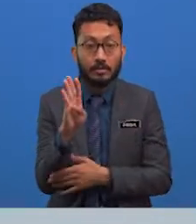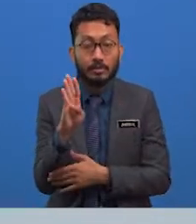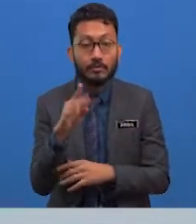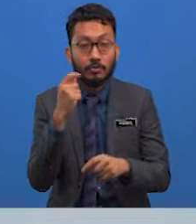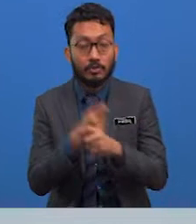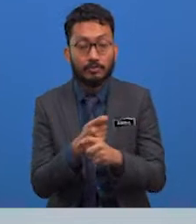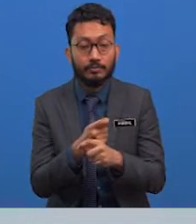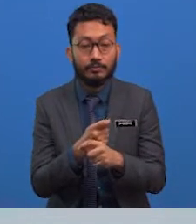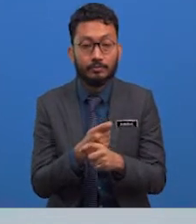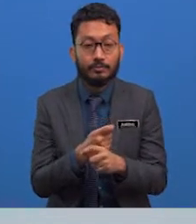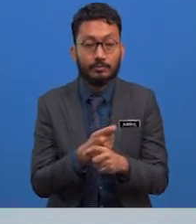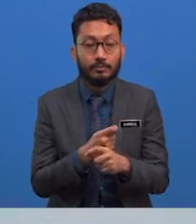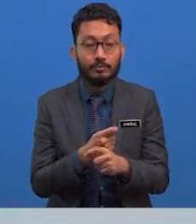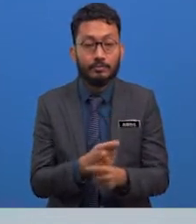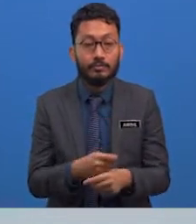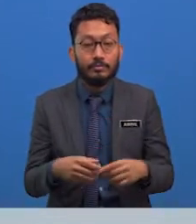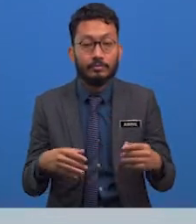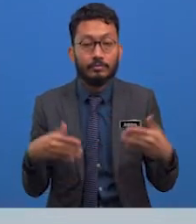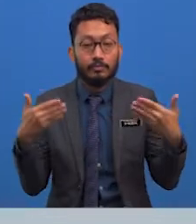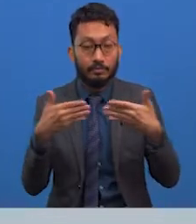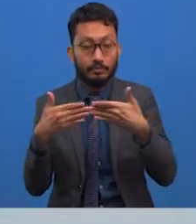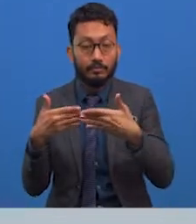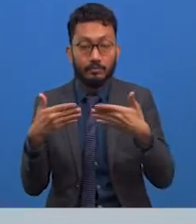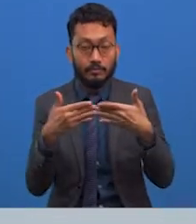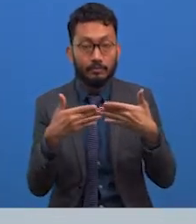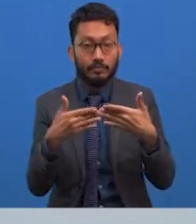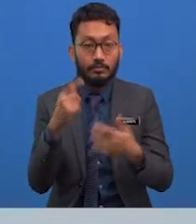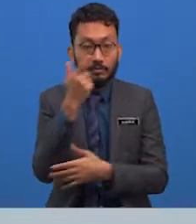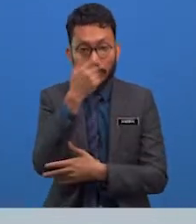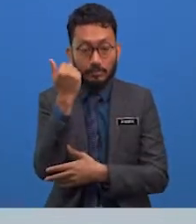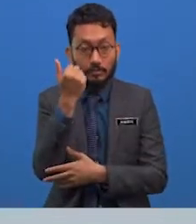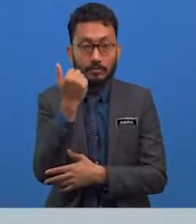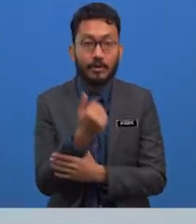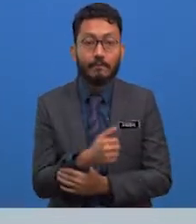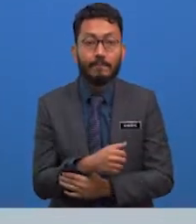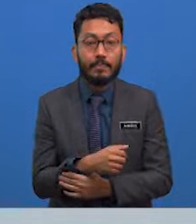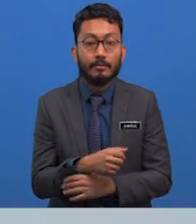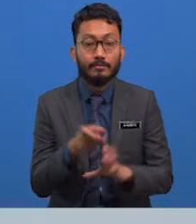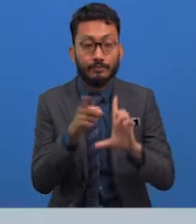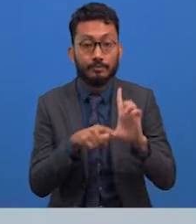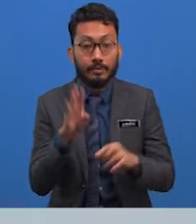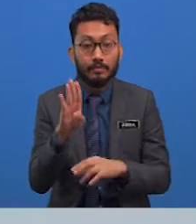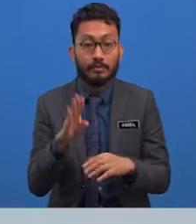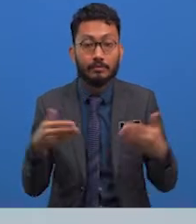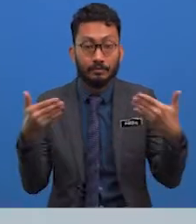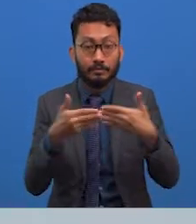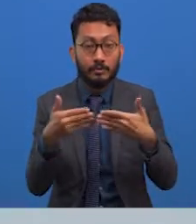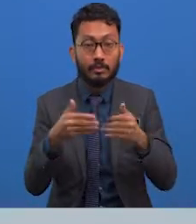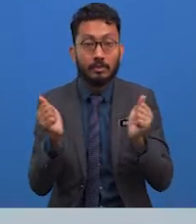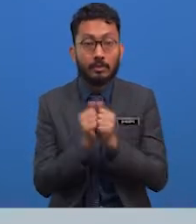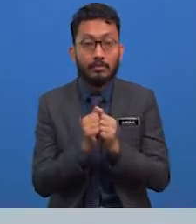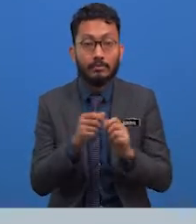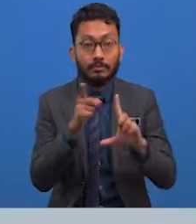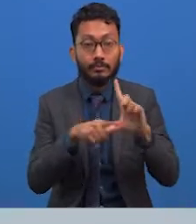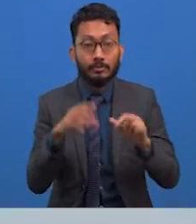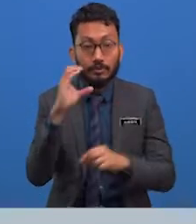boleh ditentukan menggunakan ciri sudut bertentangan kerana sudut B bertentangan dengan